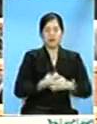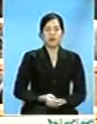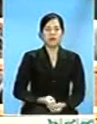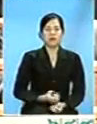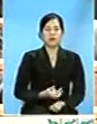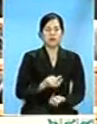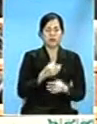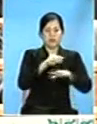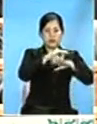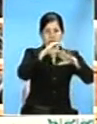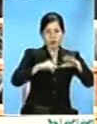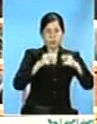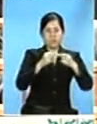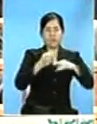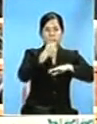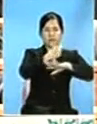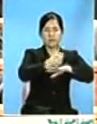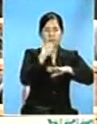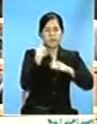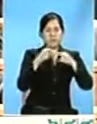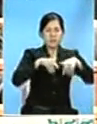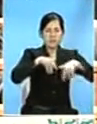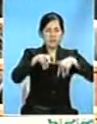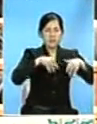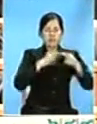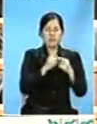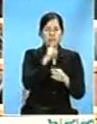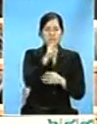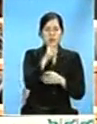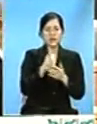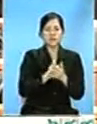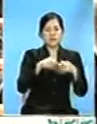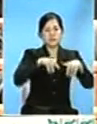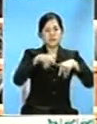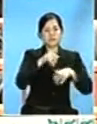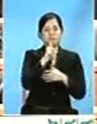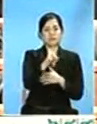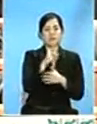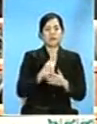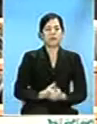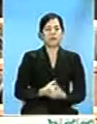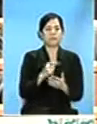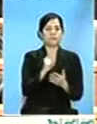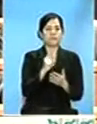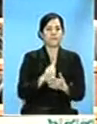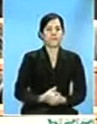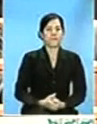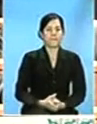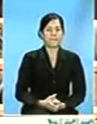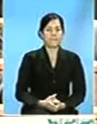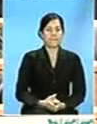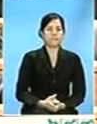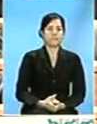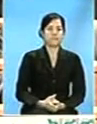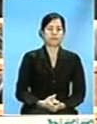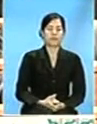ผู้ดำรงตำแหน่งทางการเมืองนะฮะก็มีชาวบ้านถามขึ้นมานะครับว่าท่านเป็นส